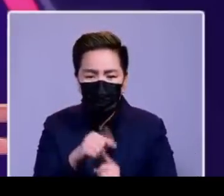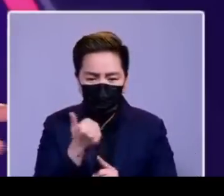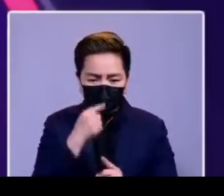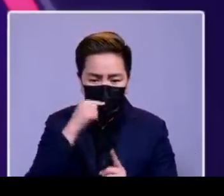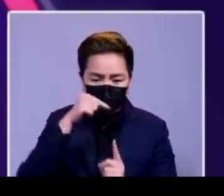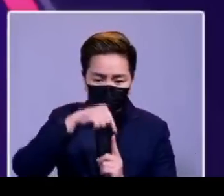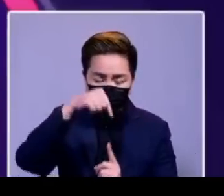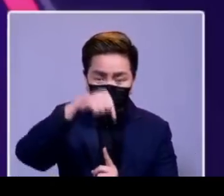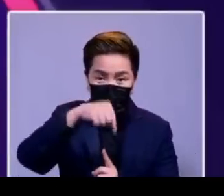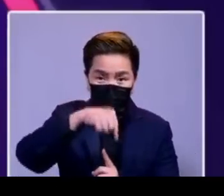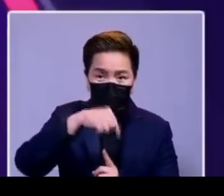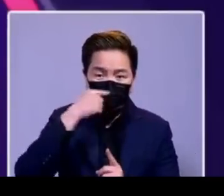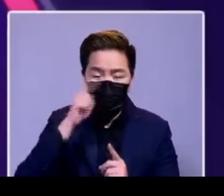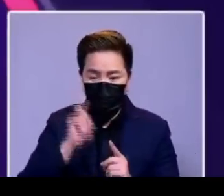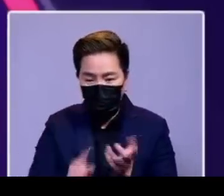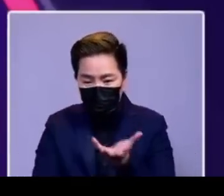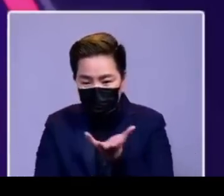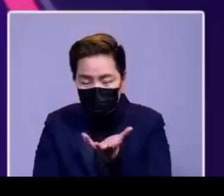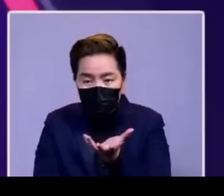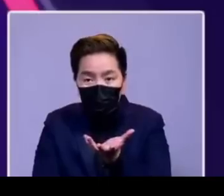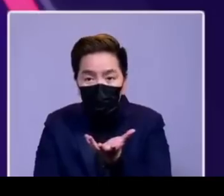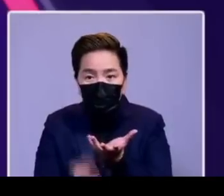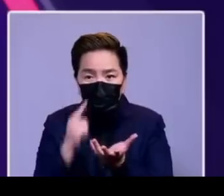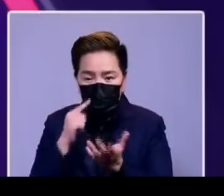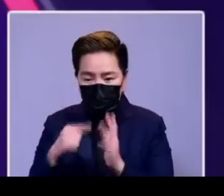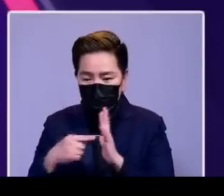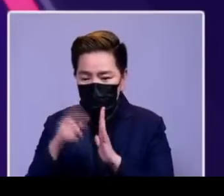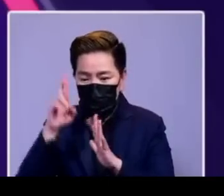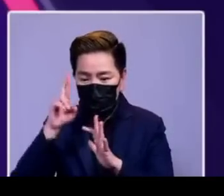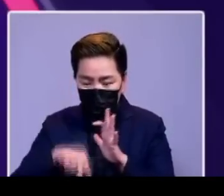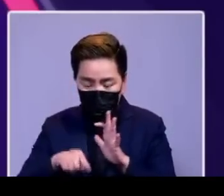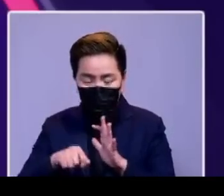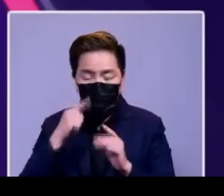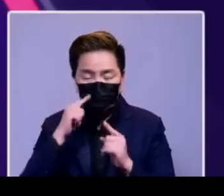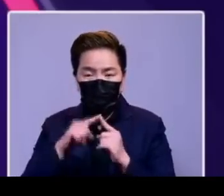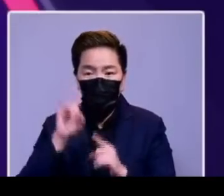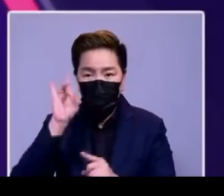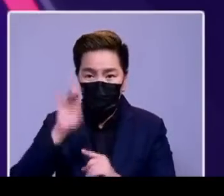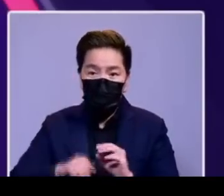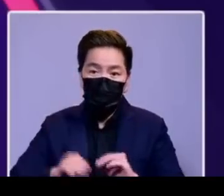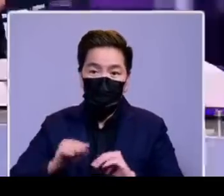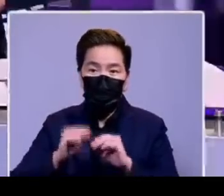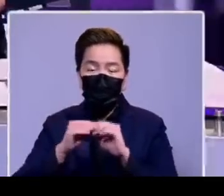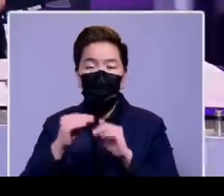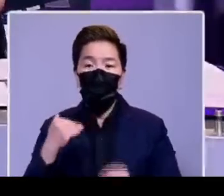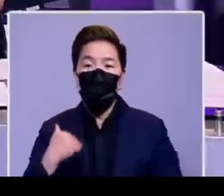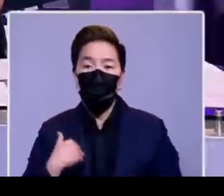ที่ตรงนั้นเป็นเตาหลอมแร่ด้วยนะคะก็อาจจะเกิดเหตุรุนแรงมากกว่านี้อีกก็ได ้ใช่